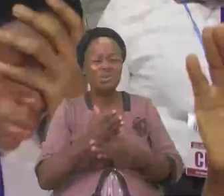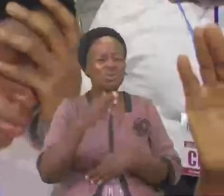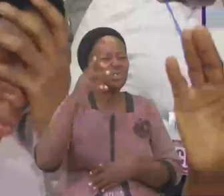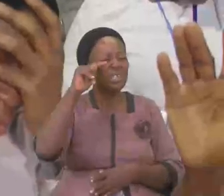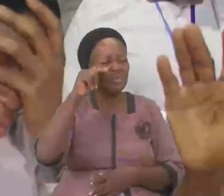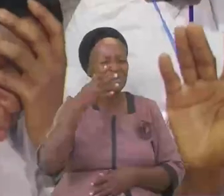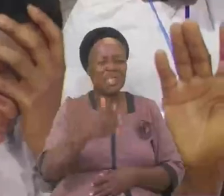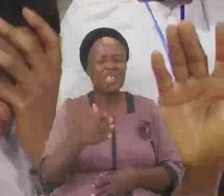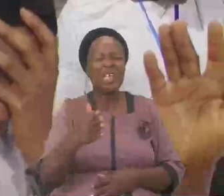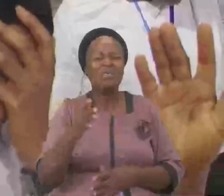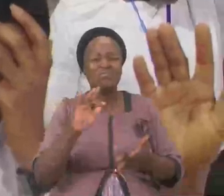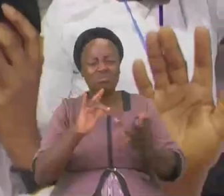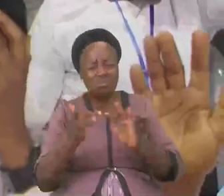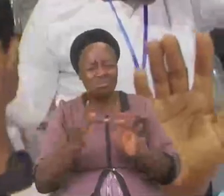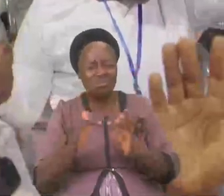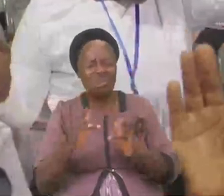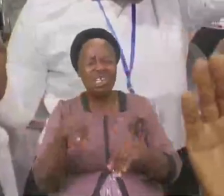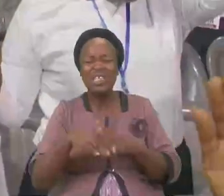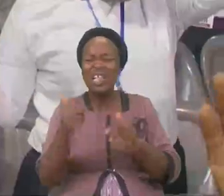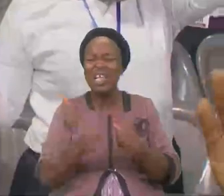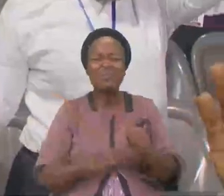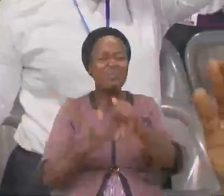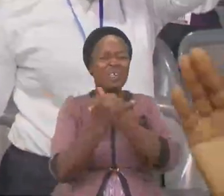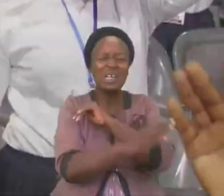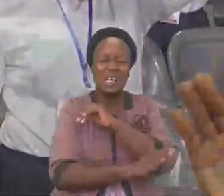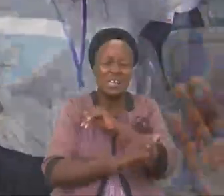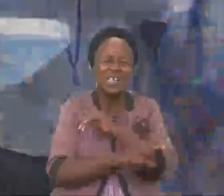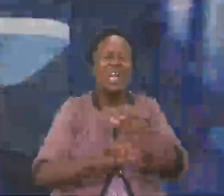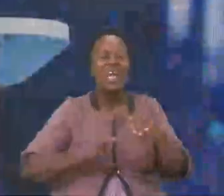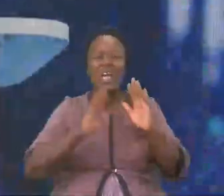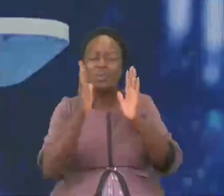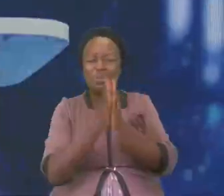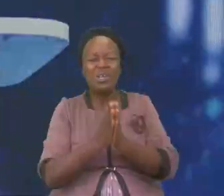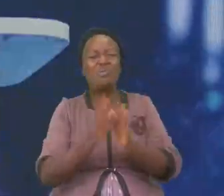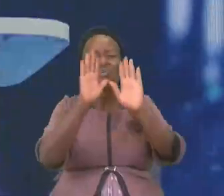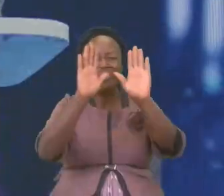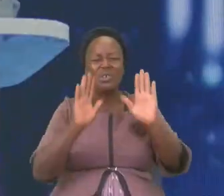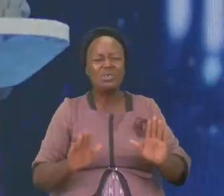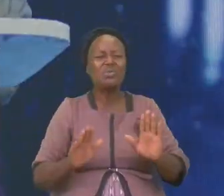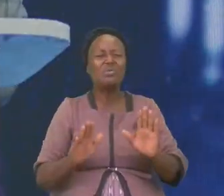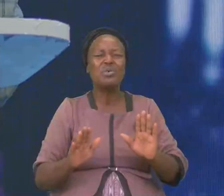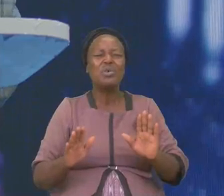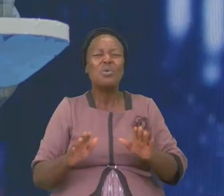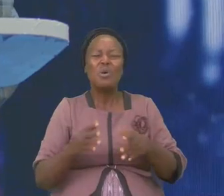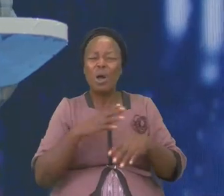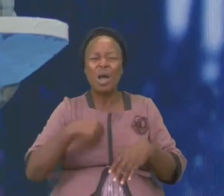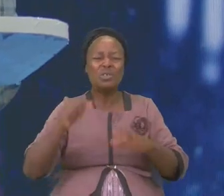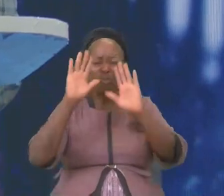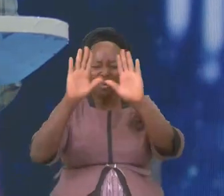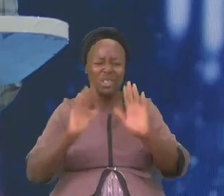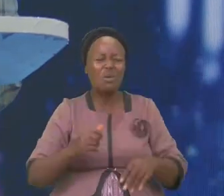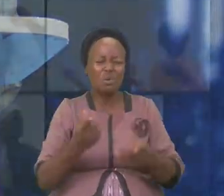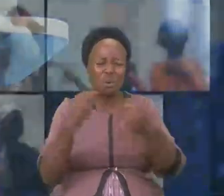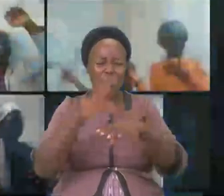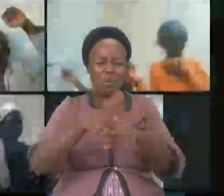télévision là-bas, en ligne, dans chaque pays, je prie. Signe et miracle, prodige